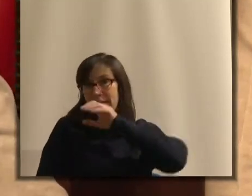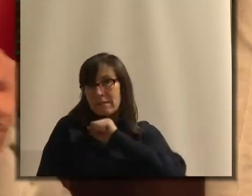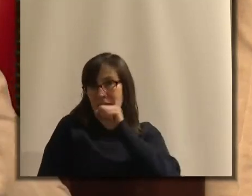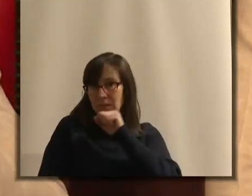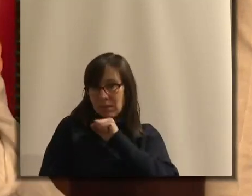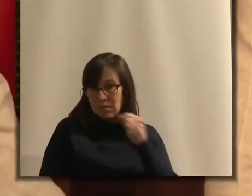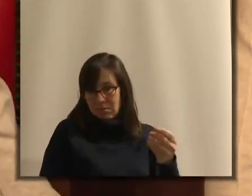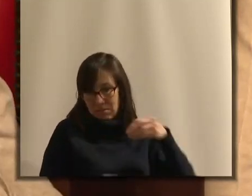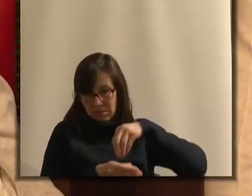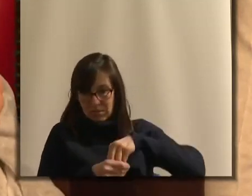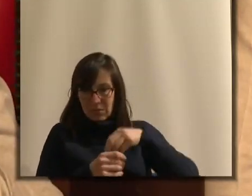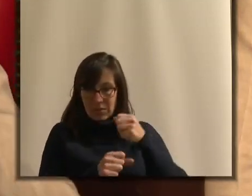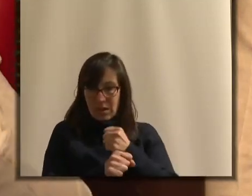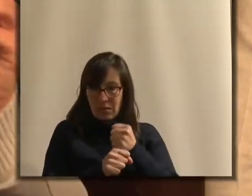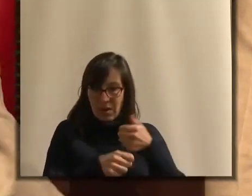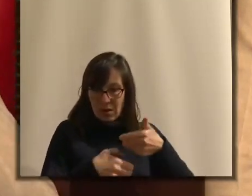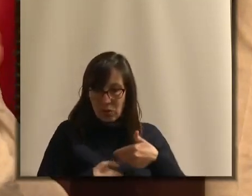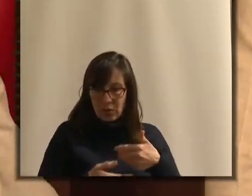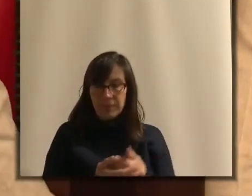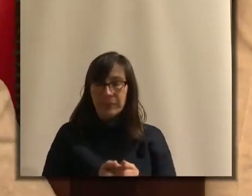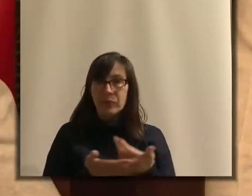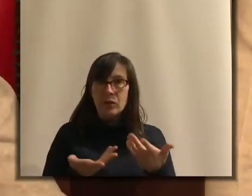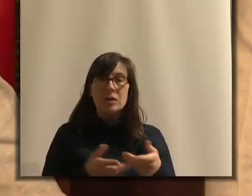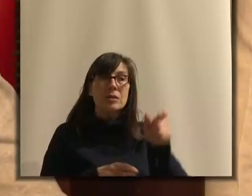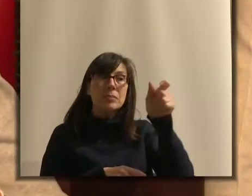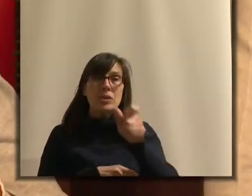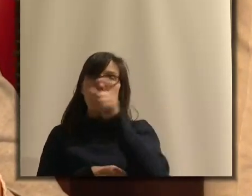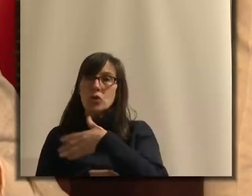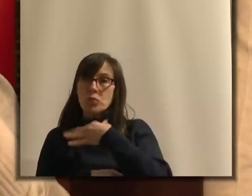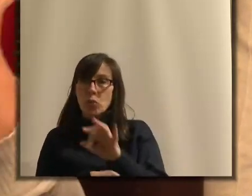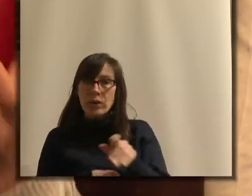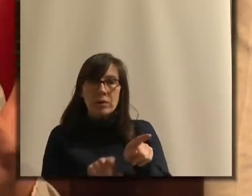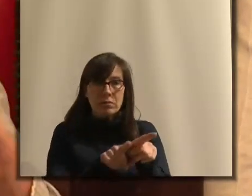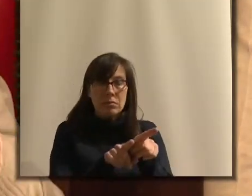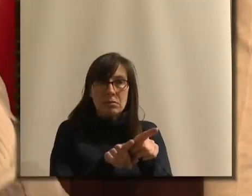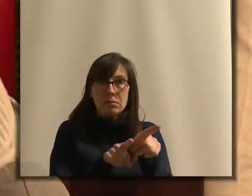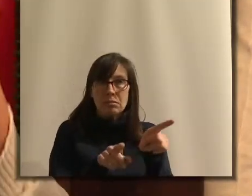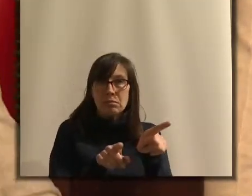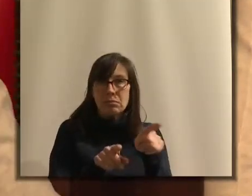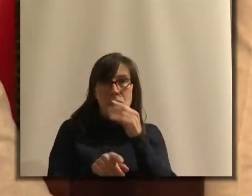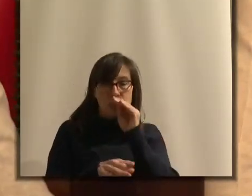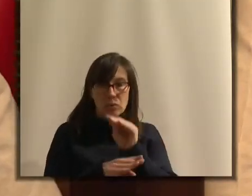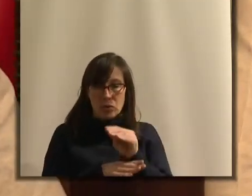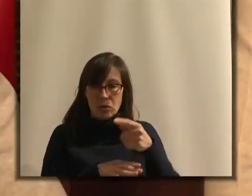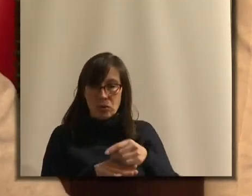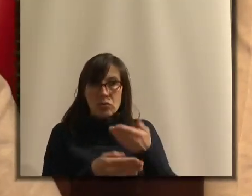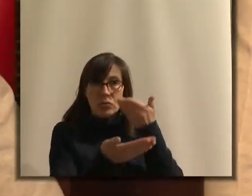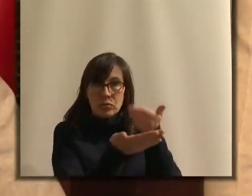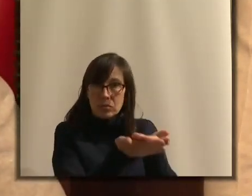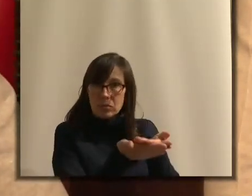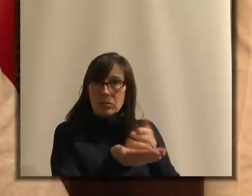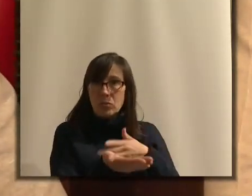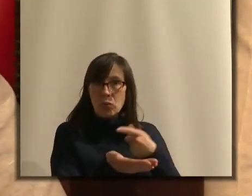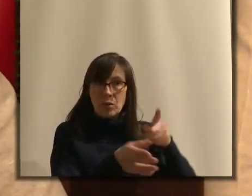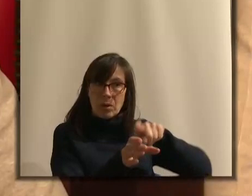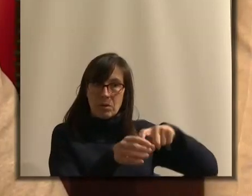fem sempre és mirar si hi ha persones susceptibles de poder-s'hi presentar, vale? En aquestes subvencions, perquè si no, no d'allò, i en